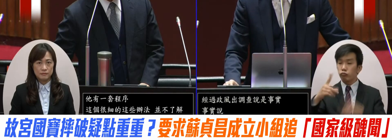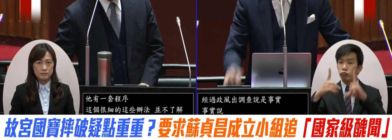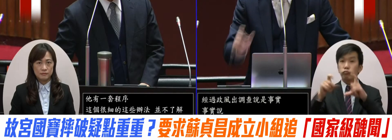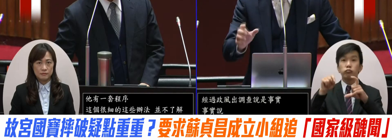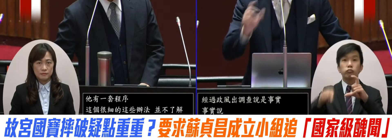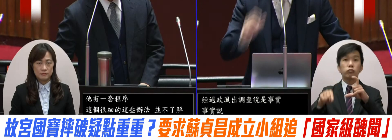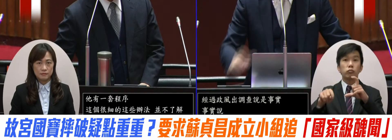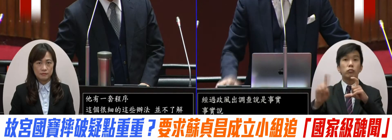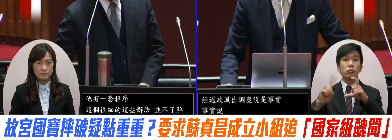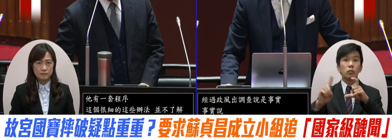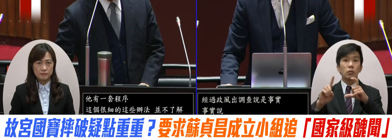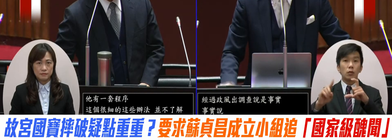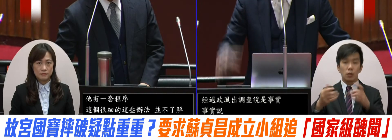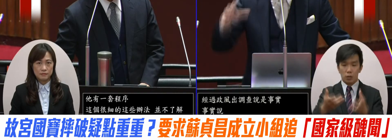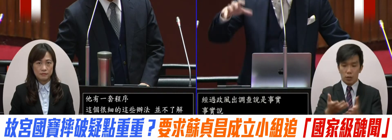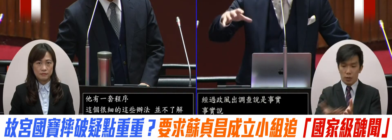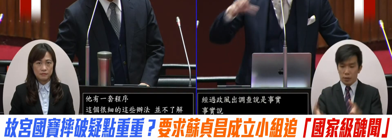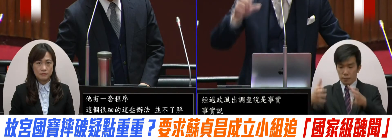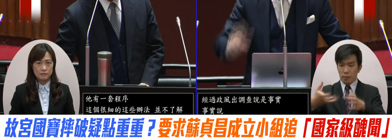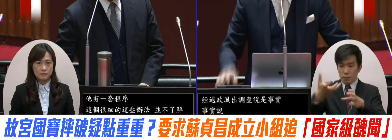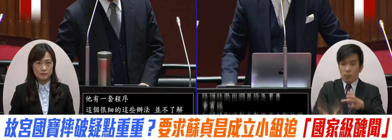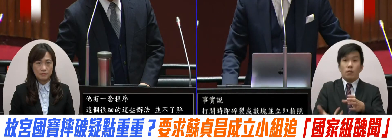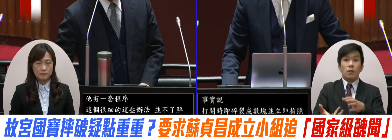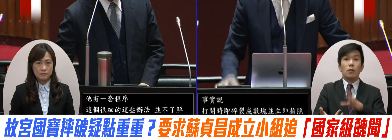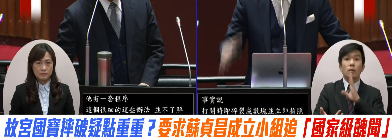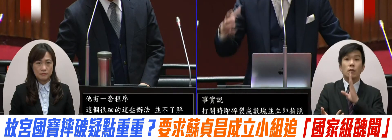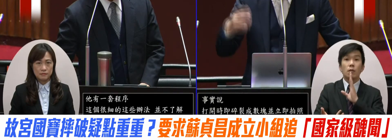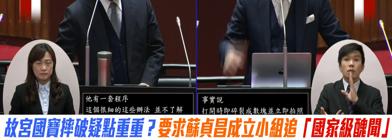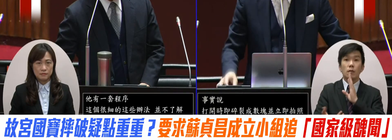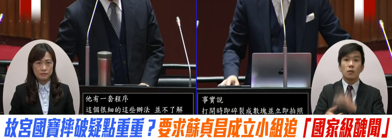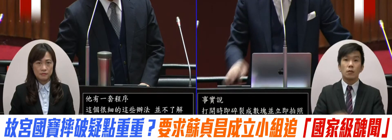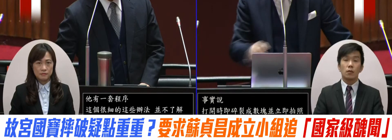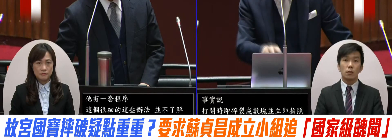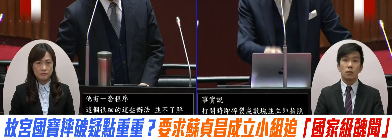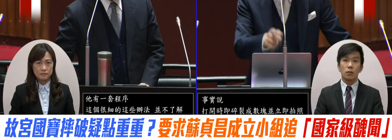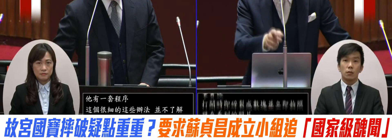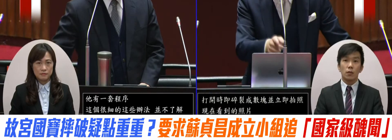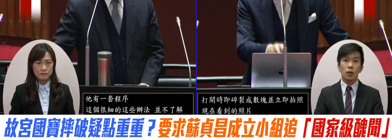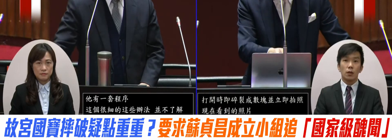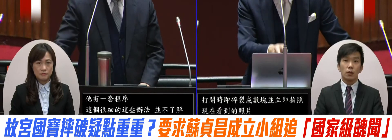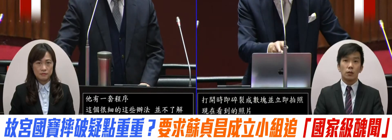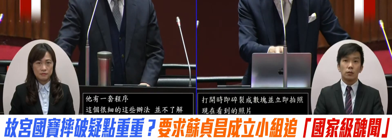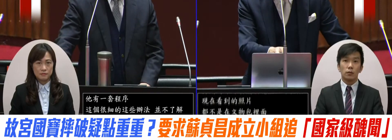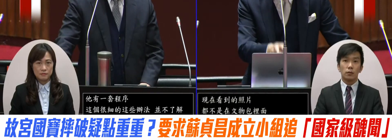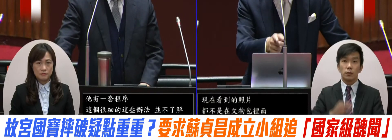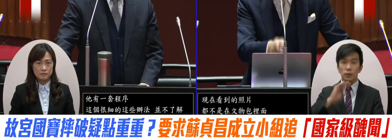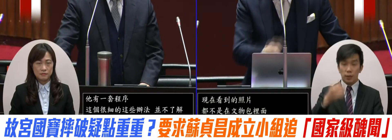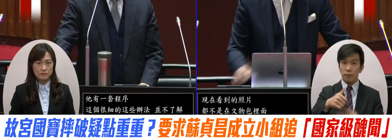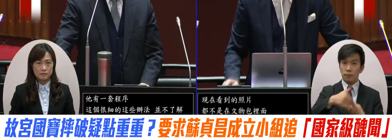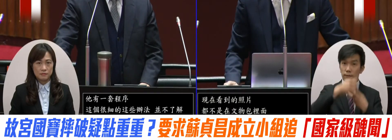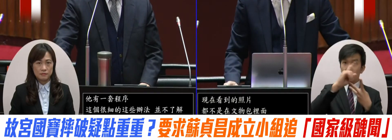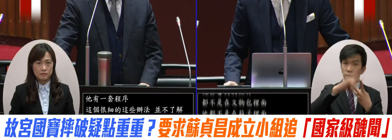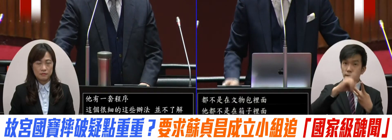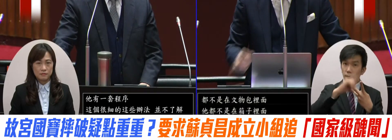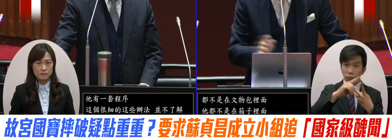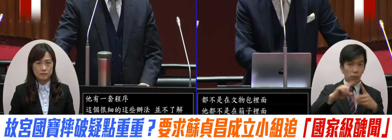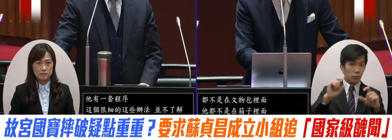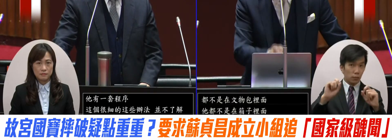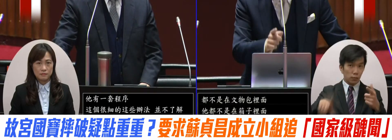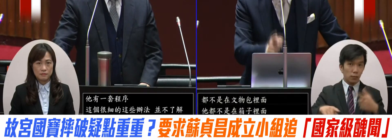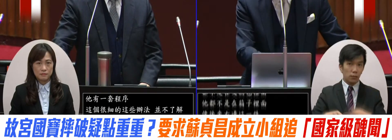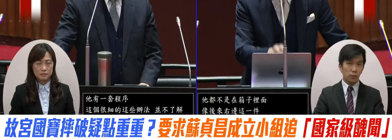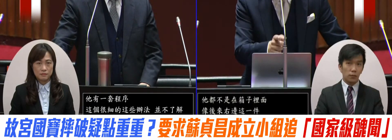场就是在箱子里面，就是在那个包子包包的里面，但是我们这第一件却不是。所